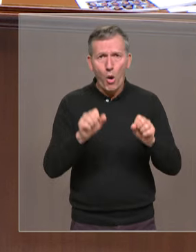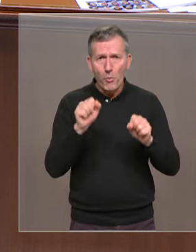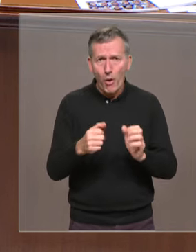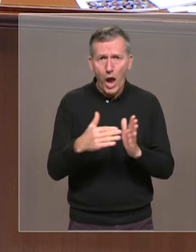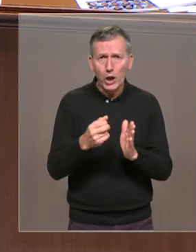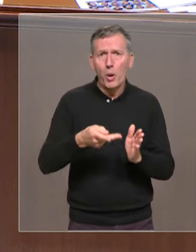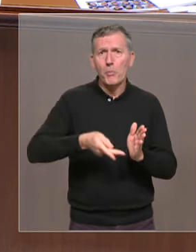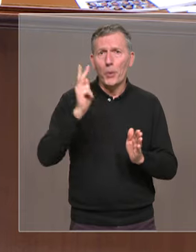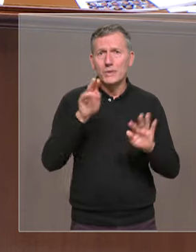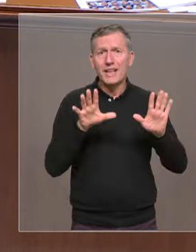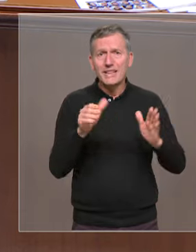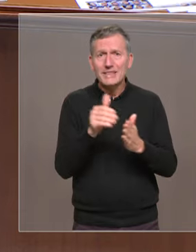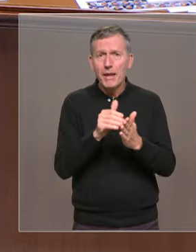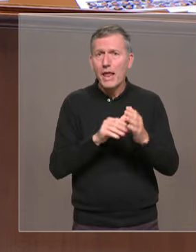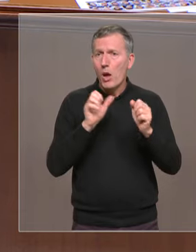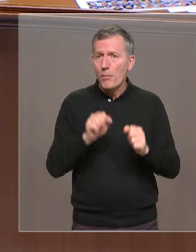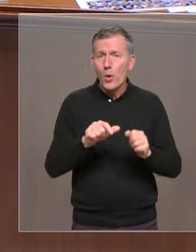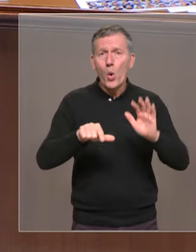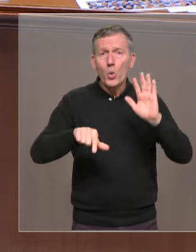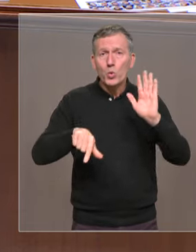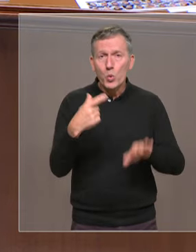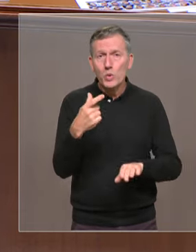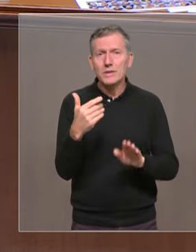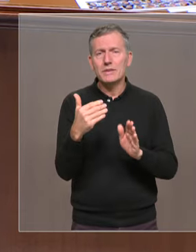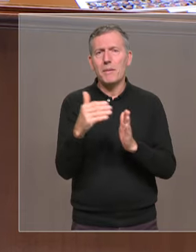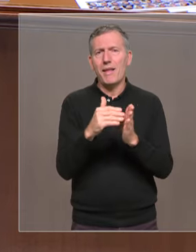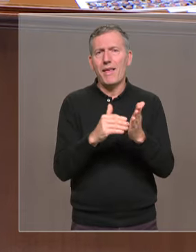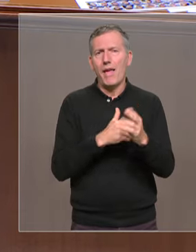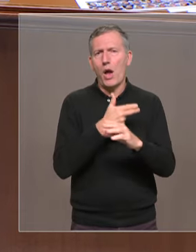loin que 10 milliards d'euros. On pourrait aller jusqu'à 12 milliards d'euros. Donc,